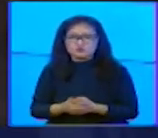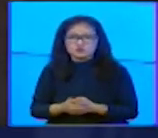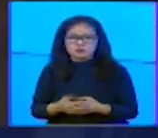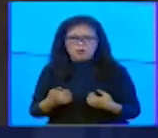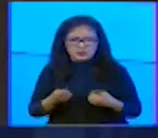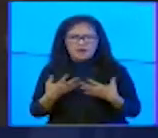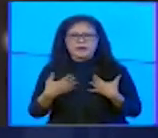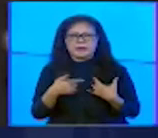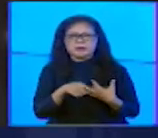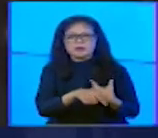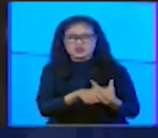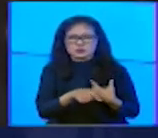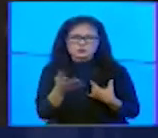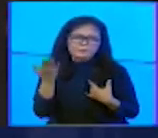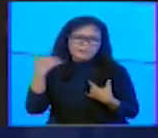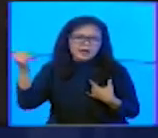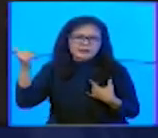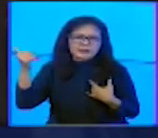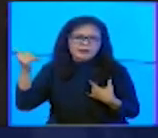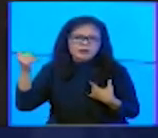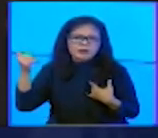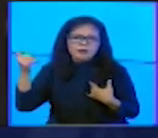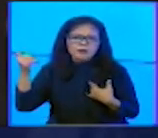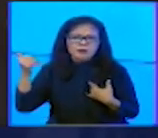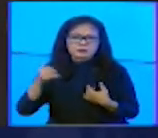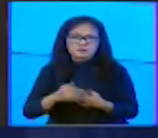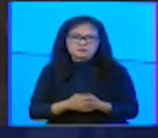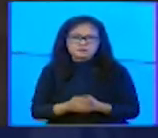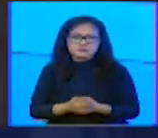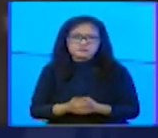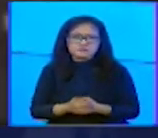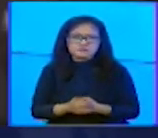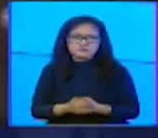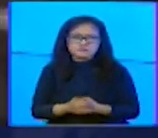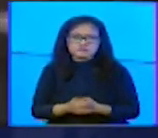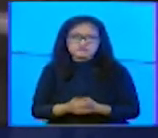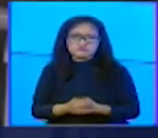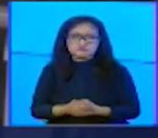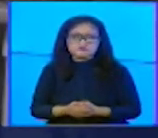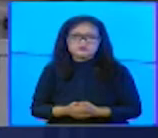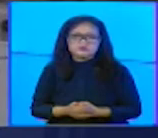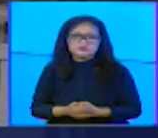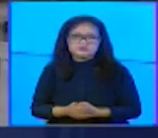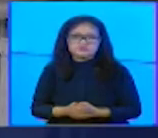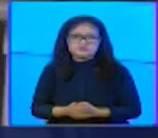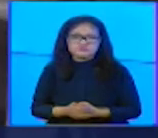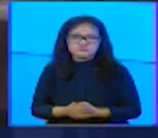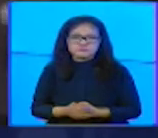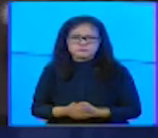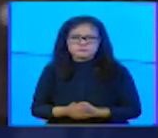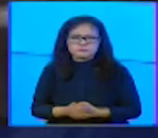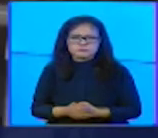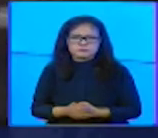saya kaget terus manggil sama adik saya yang di atas, barang udah lihat, udah matanya